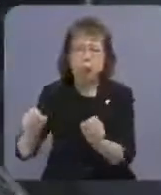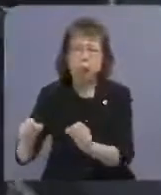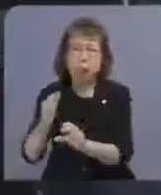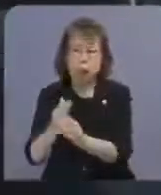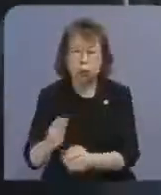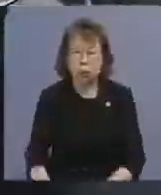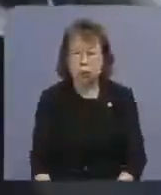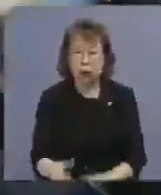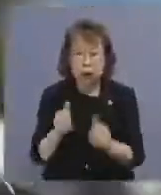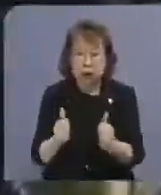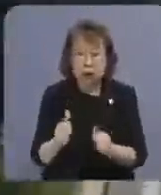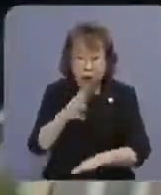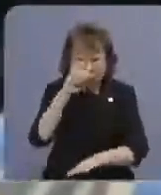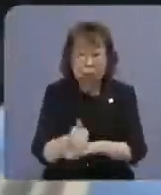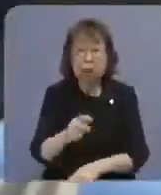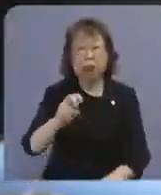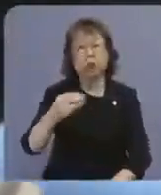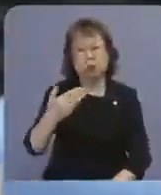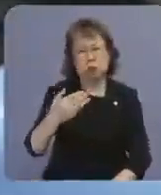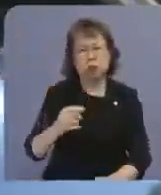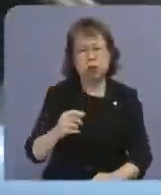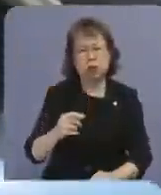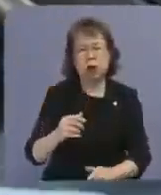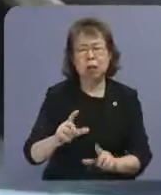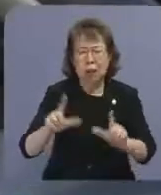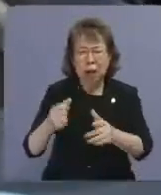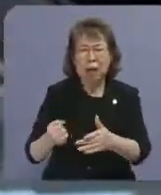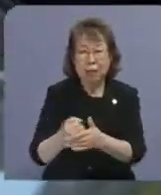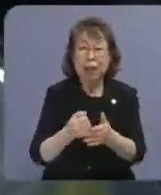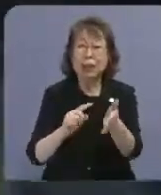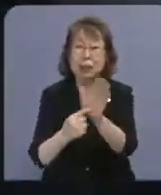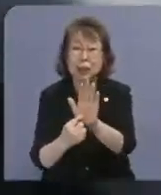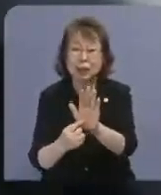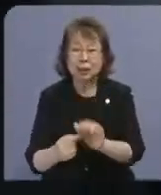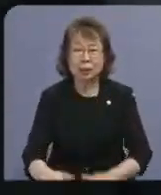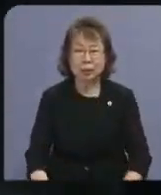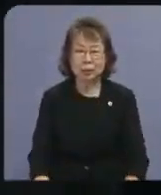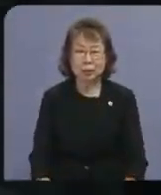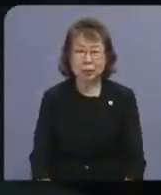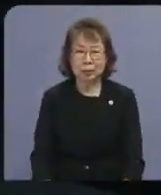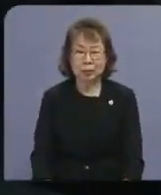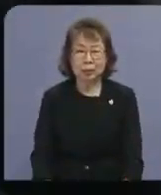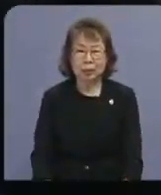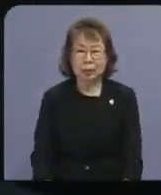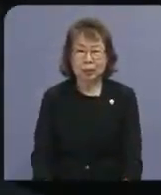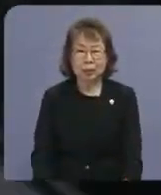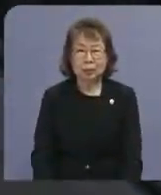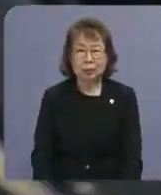선고 공판은 오는 29일 열릴 예정입니다. KBS 뉴스 정민규입니다.